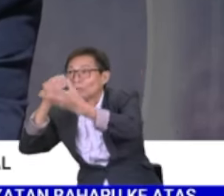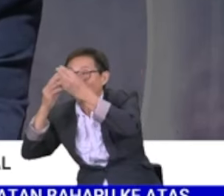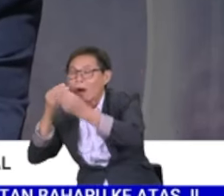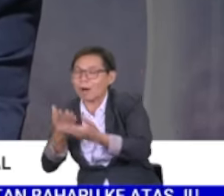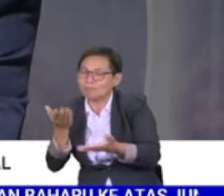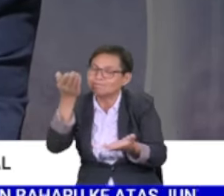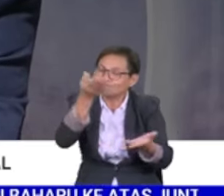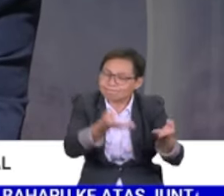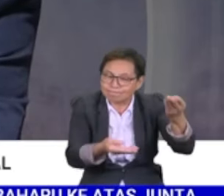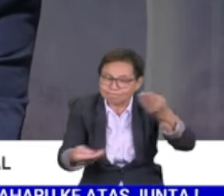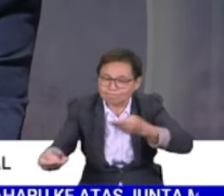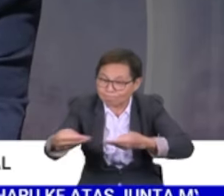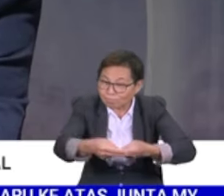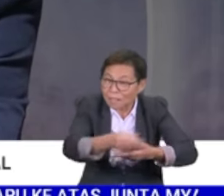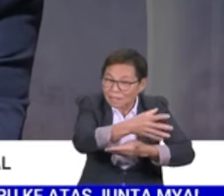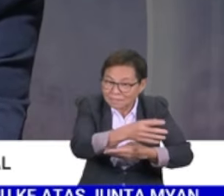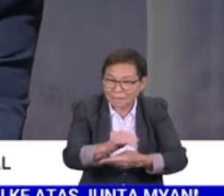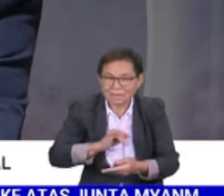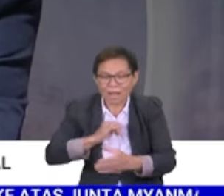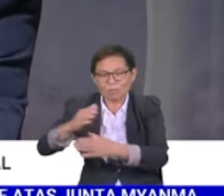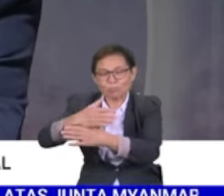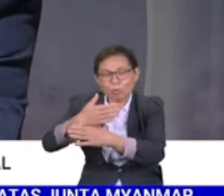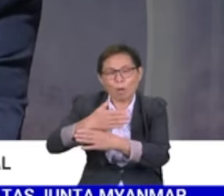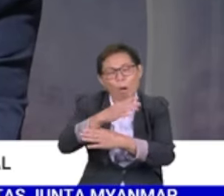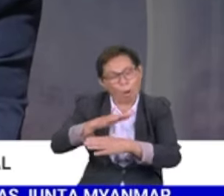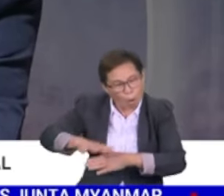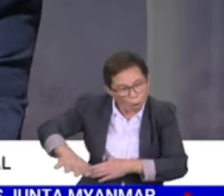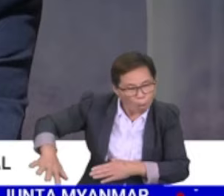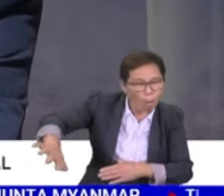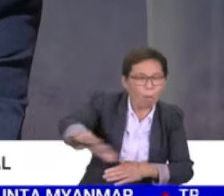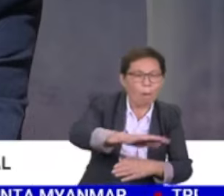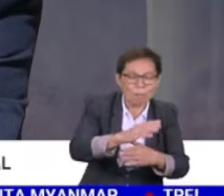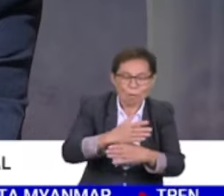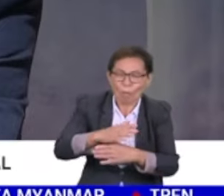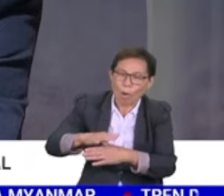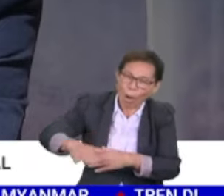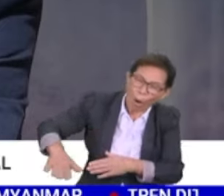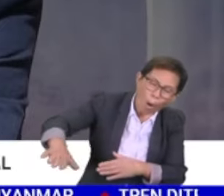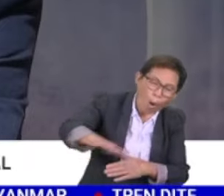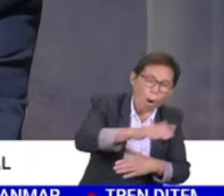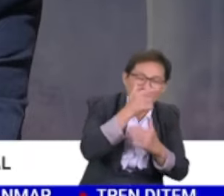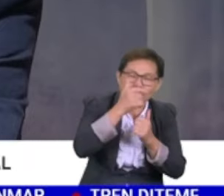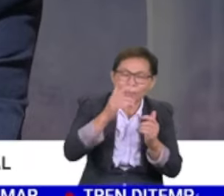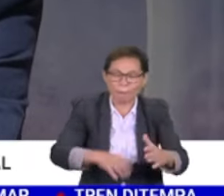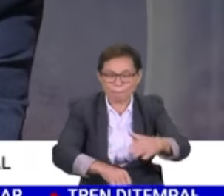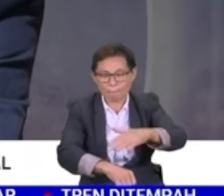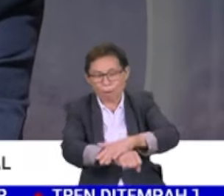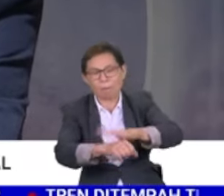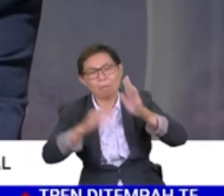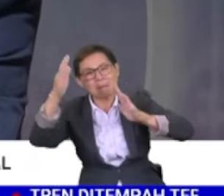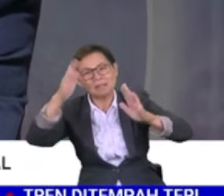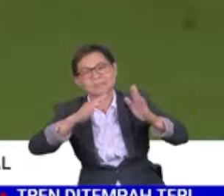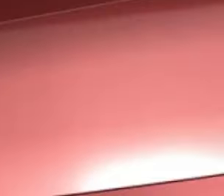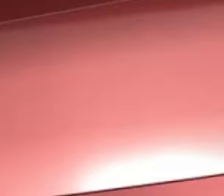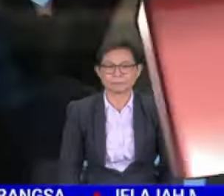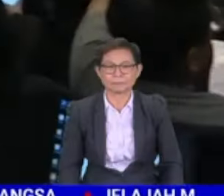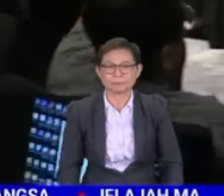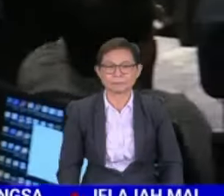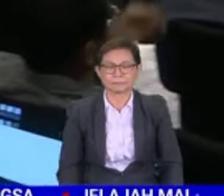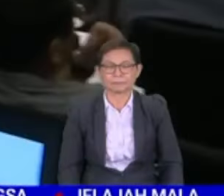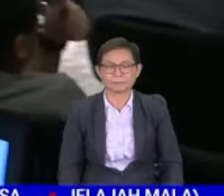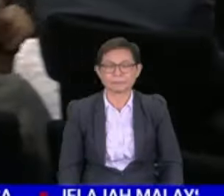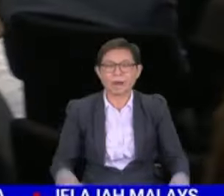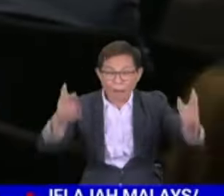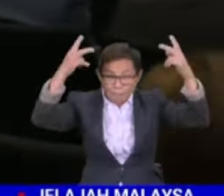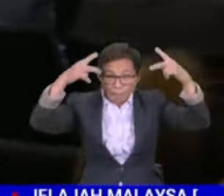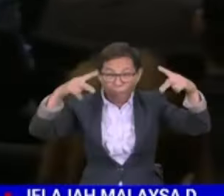ini, dan saya akan kongsikan kepada seluruh peminat bola sepak tanah air.